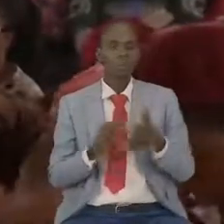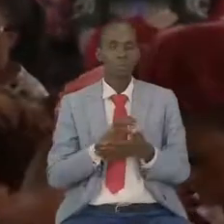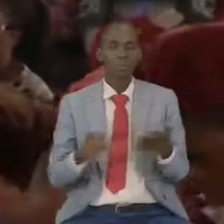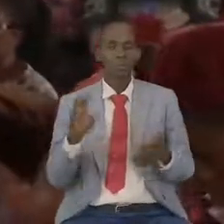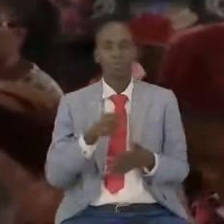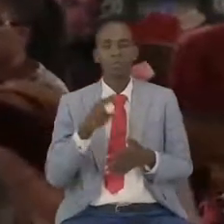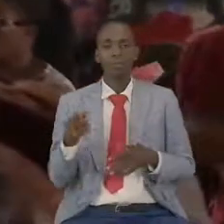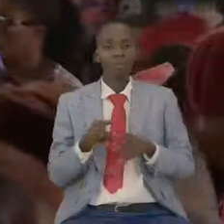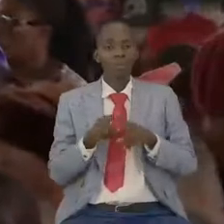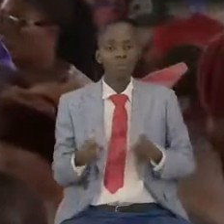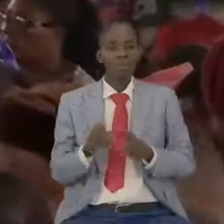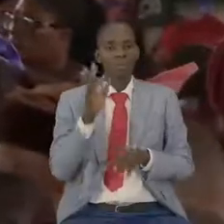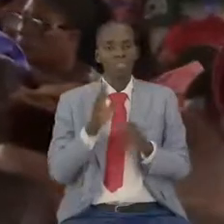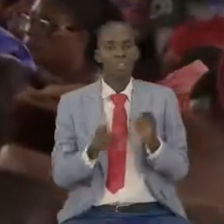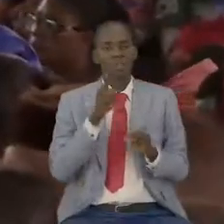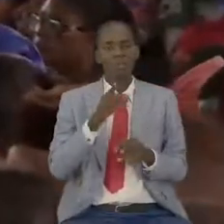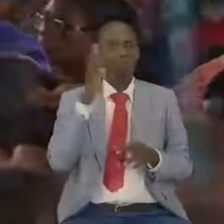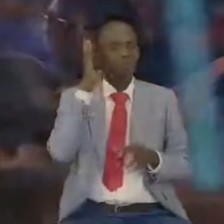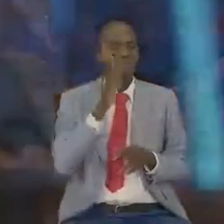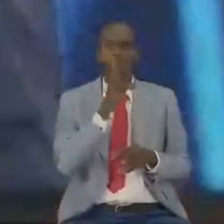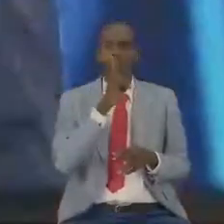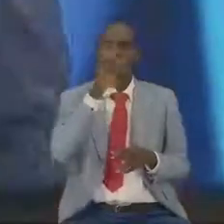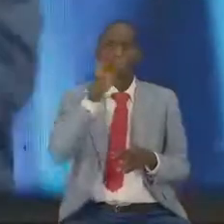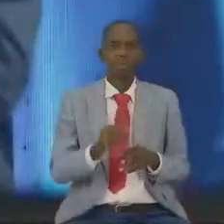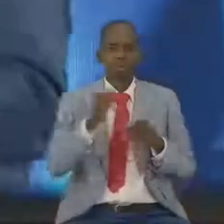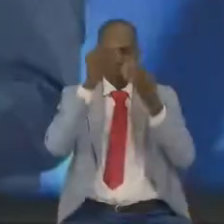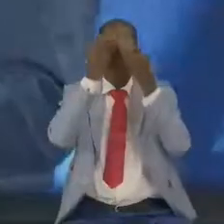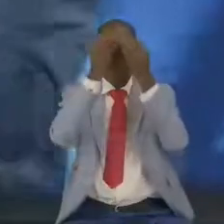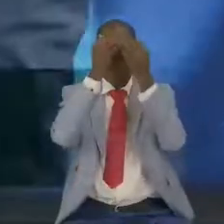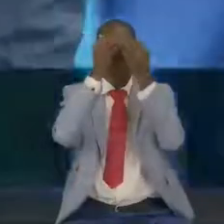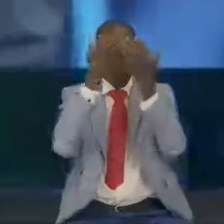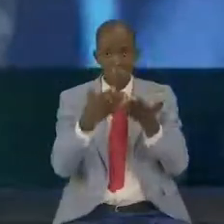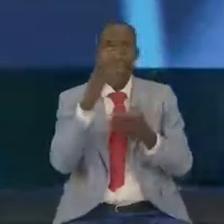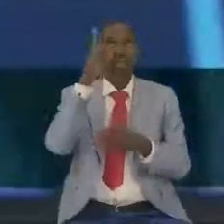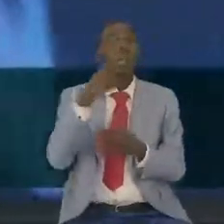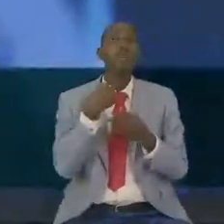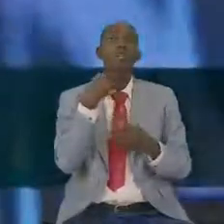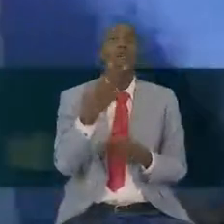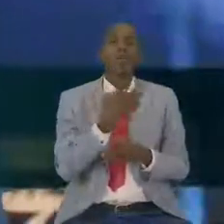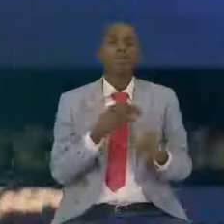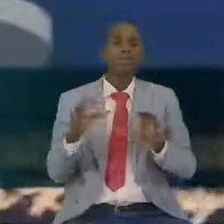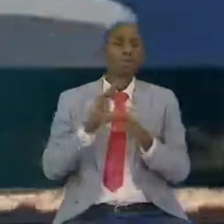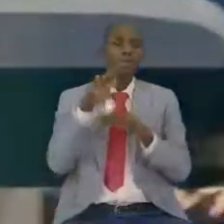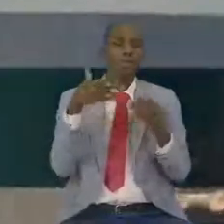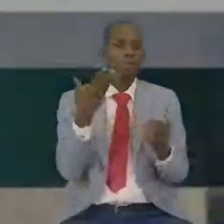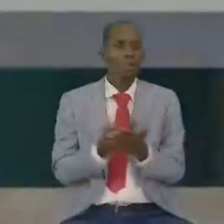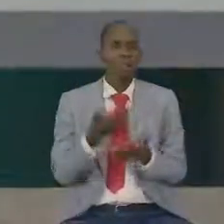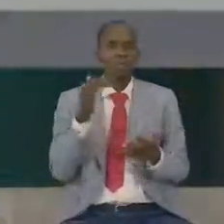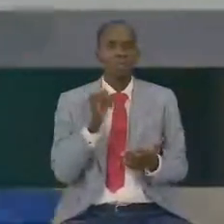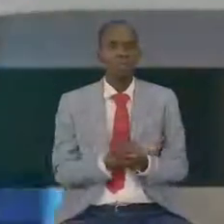23, 20. Voici. Si tu écoutes sa voix et